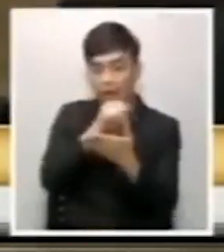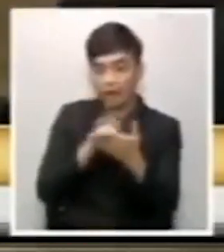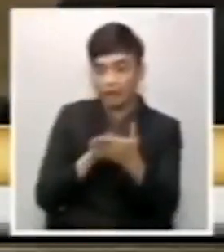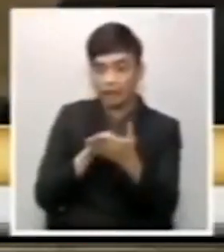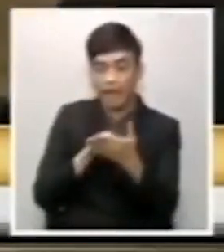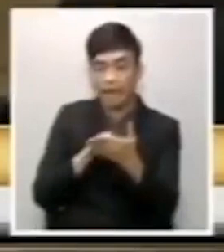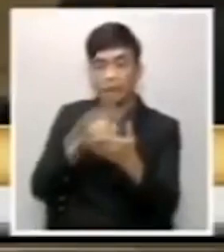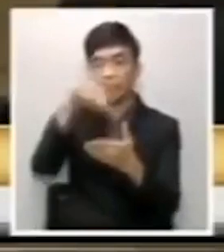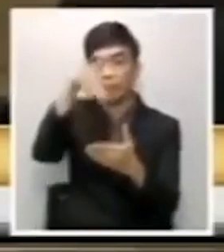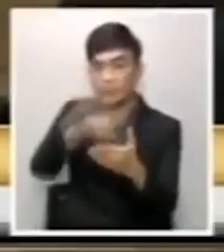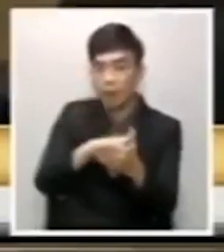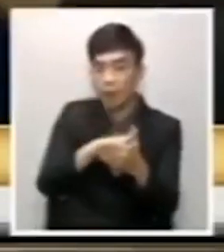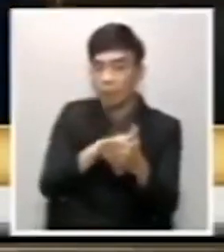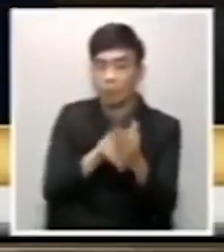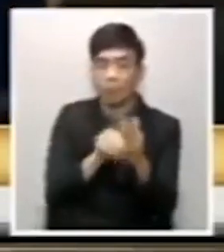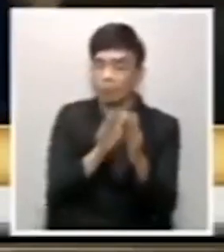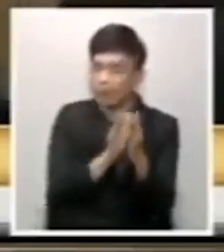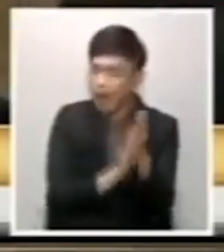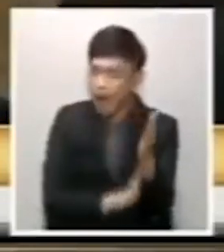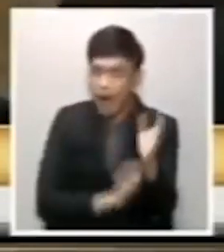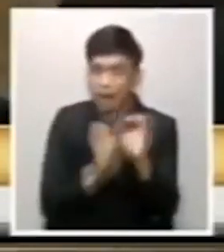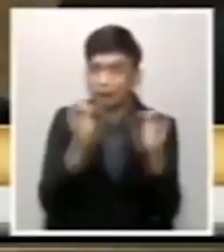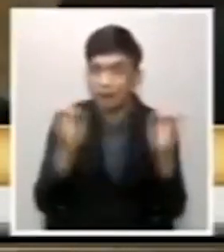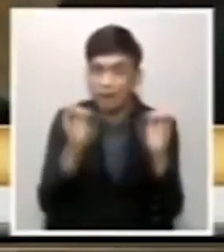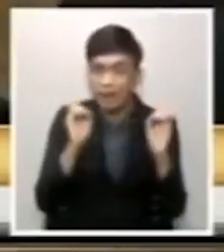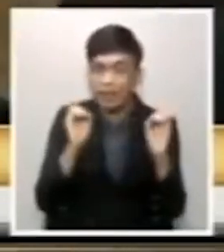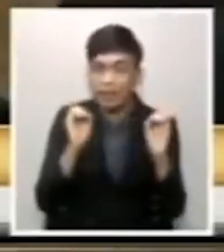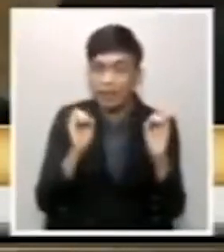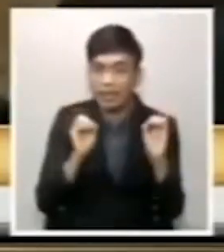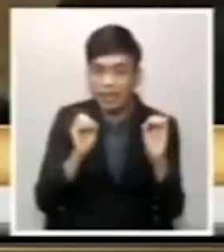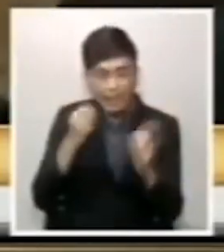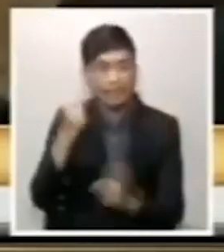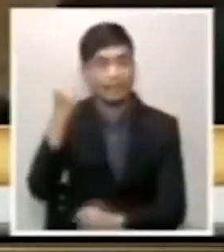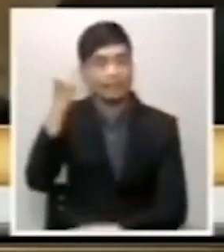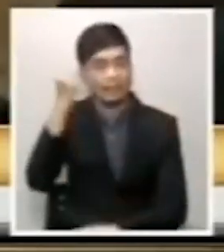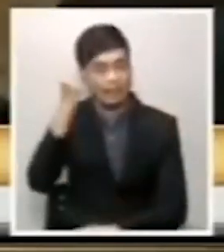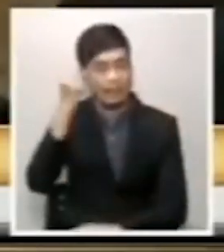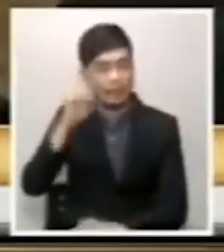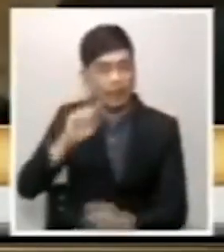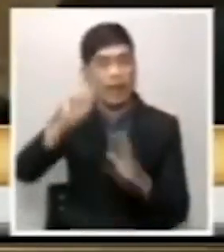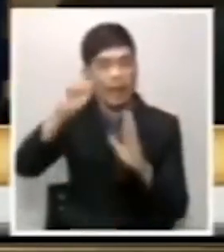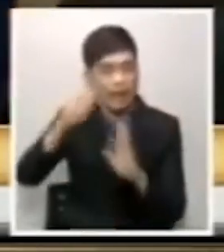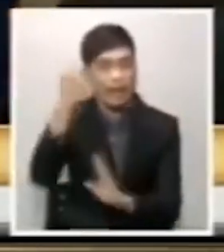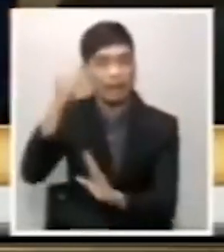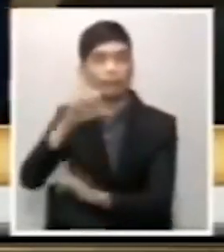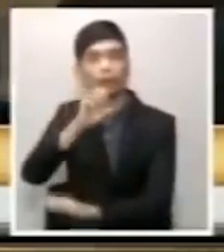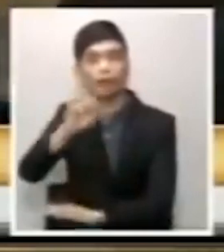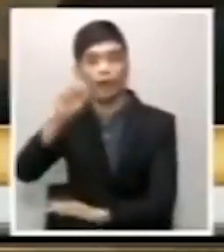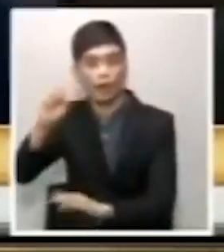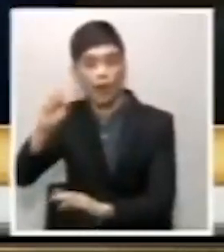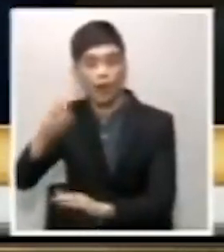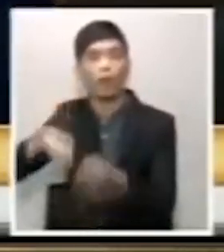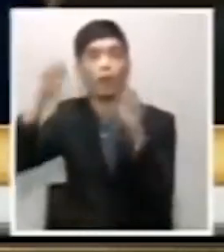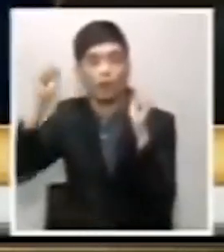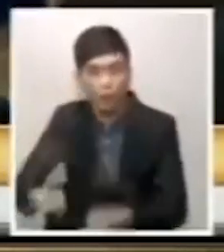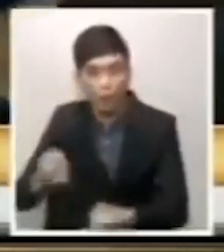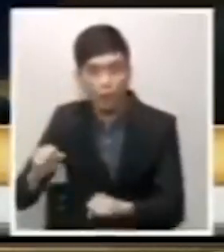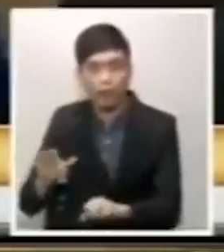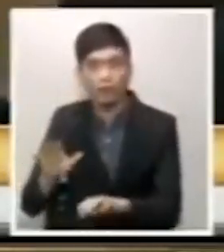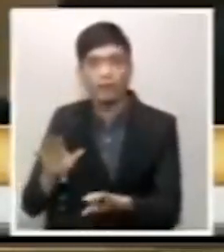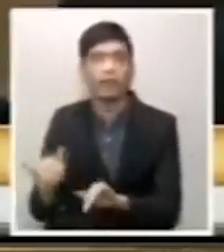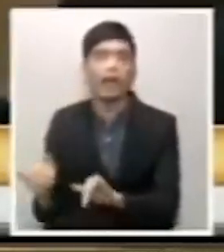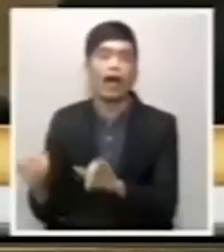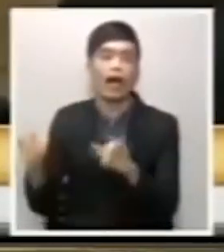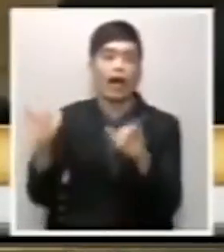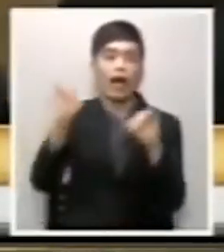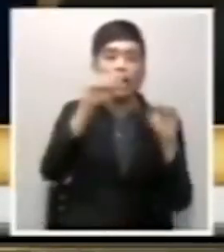านก็อาจจะมีพรรคการเมืองตัดสินใจไปเข้าร่วมและทำให้พลเอกประยุทธ์จันทร์โอช